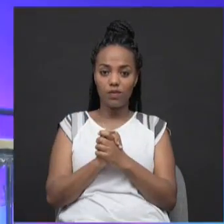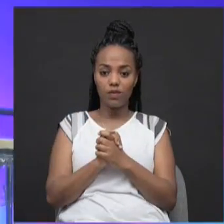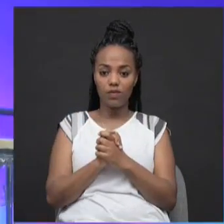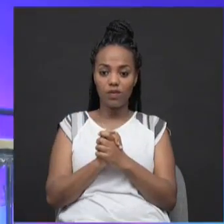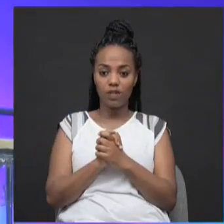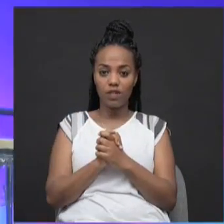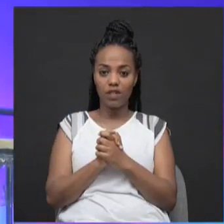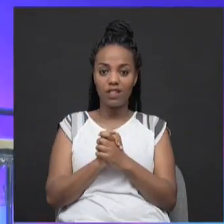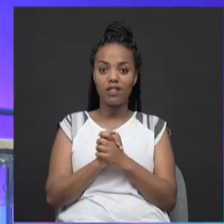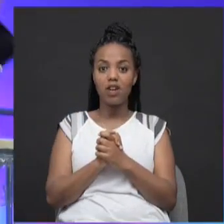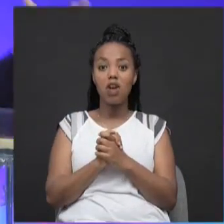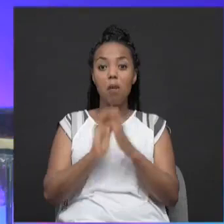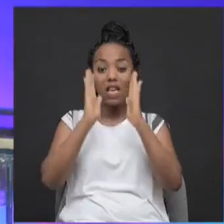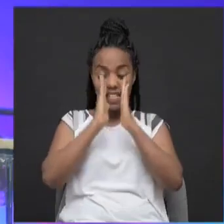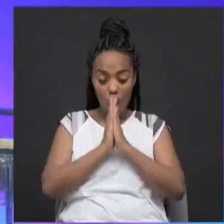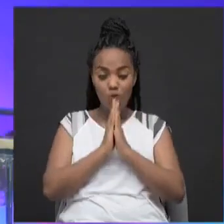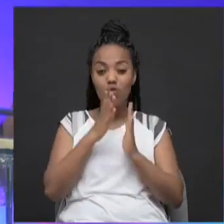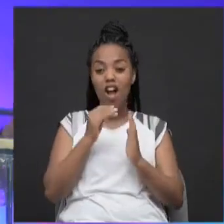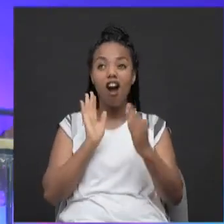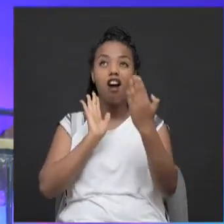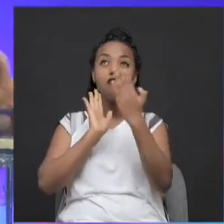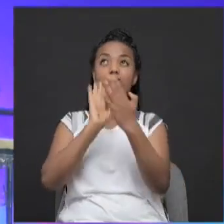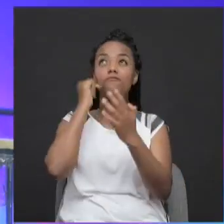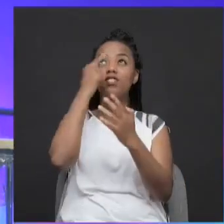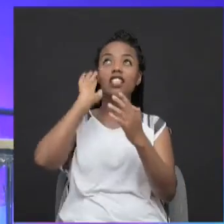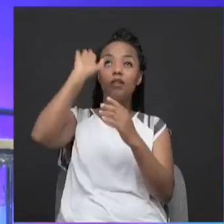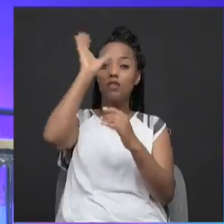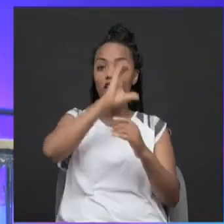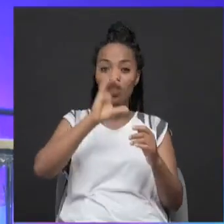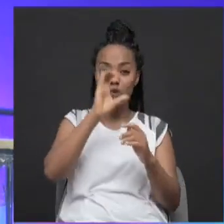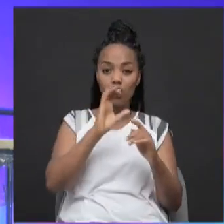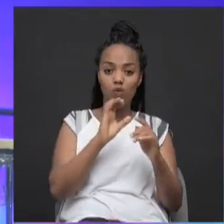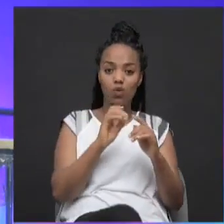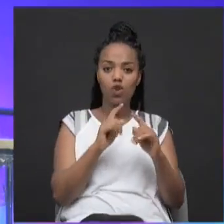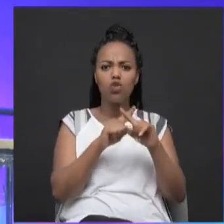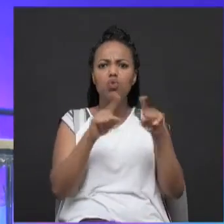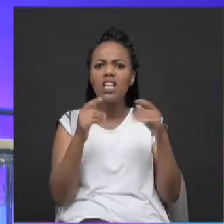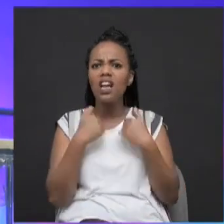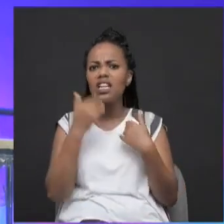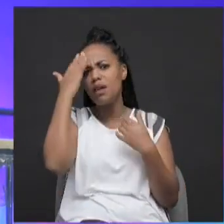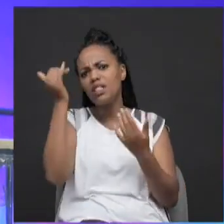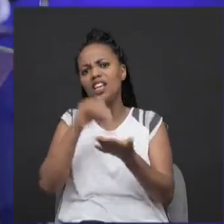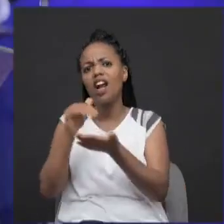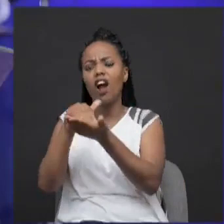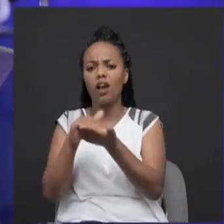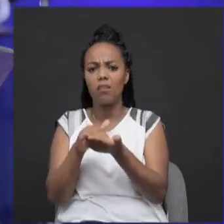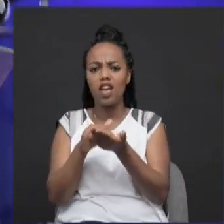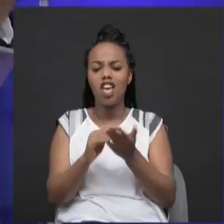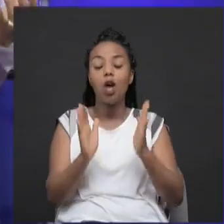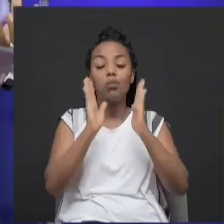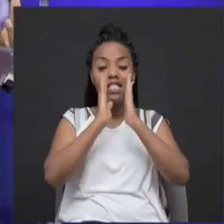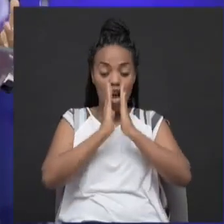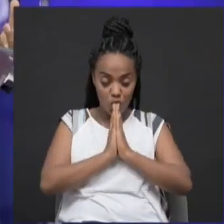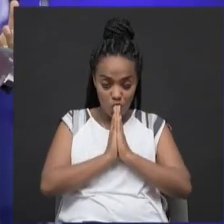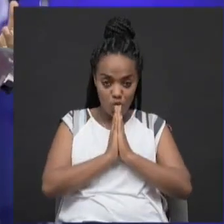ፊቴንም ቢፈልጉ ቆይ እስቲ ቢጸልዩና ፊቴን ቢፈልጉ መካከል ልዩነት አለ እንዴ? ለምን ተደጋገመ?